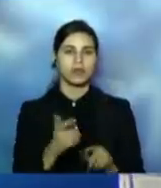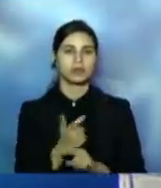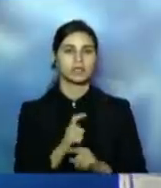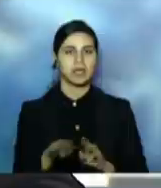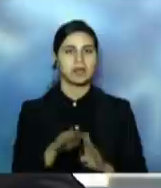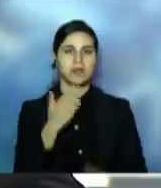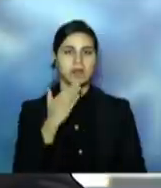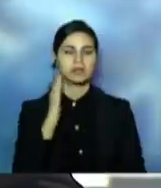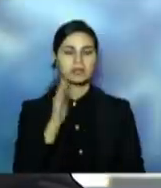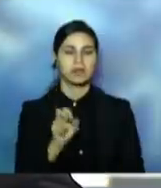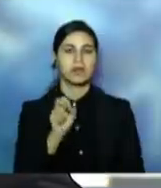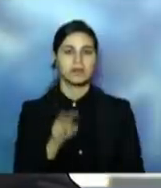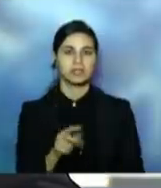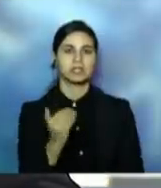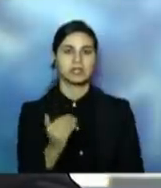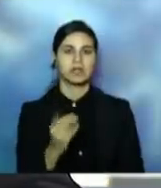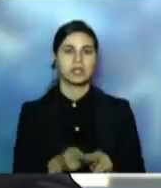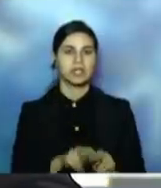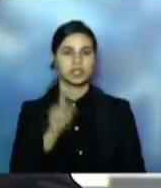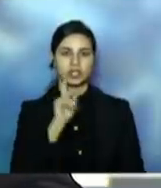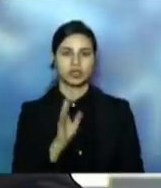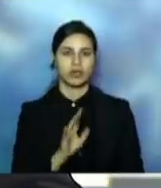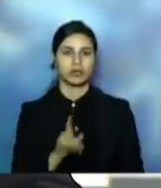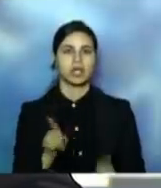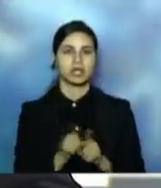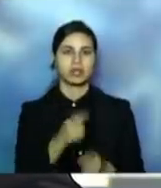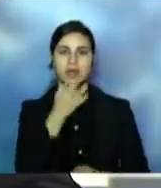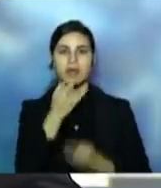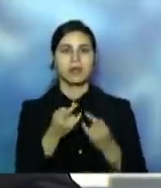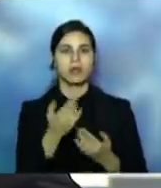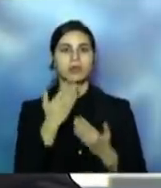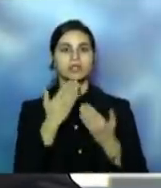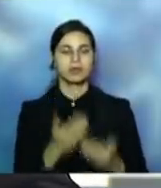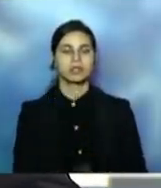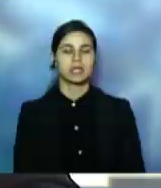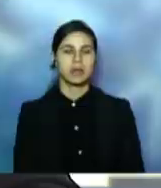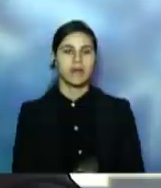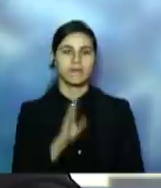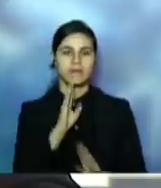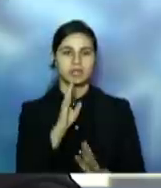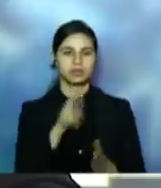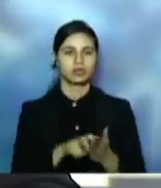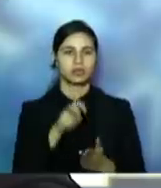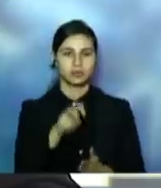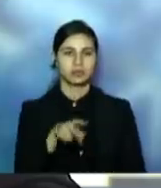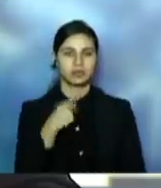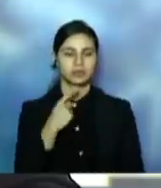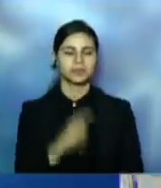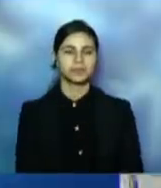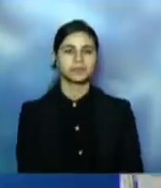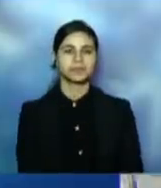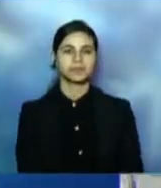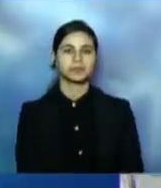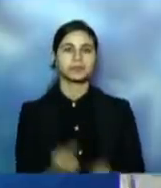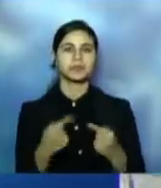გაცილებით მარტივი იქნება, ვიდრე თქვენი ეს დისკომფორტი. აგრეთვე მაყურებელი გეკითხება, ქალბატონო მარინა, Facebook-ზე გწერს,